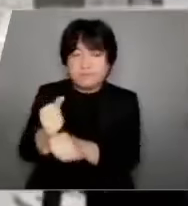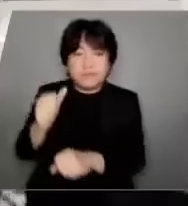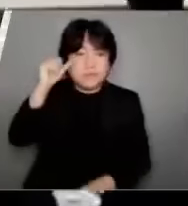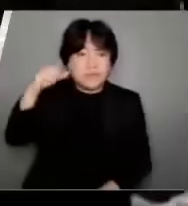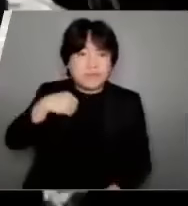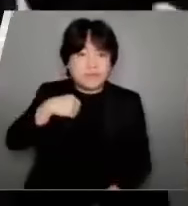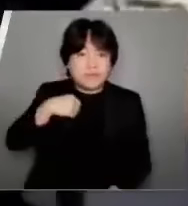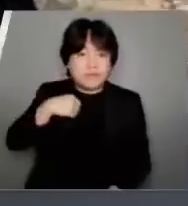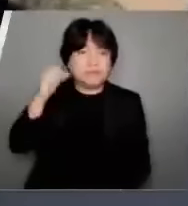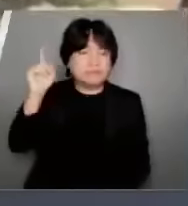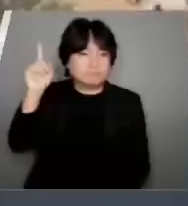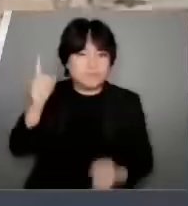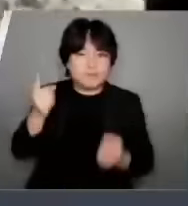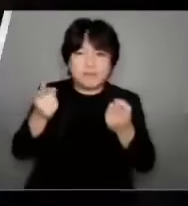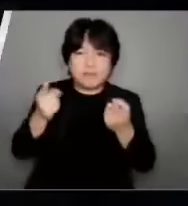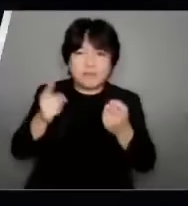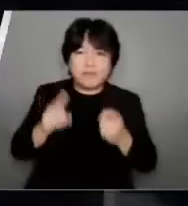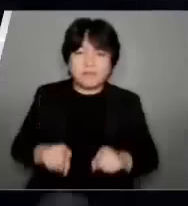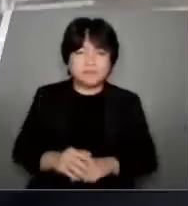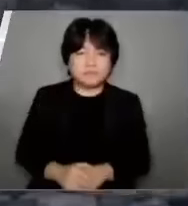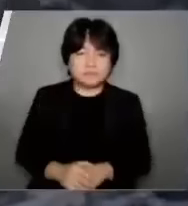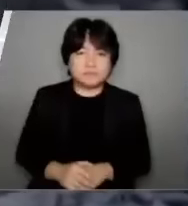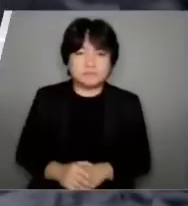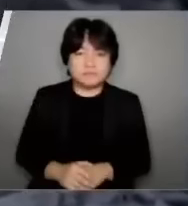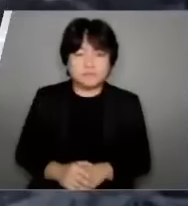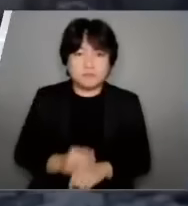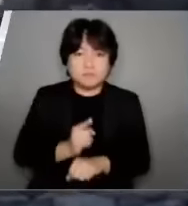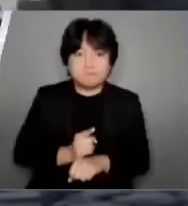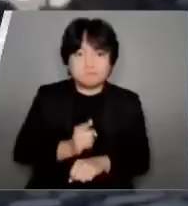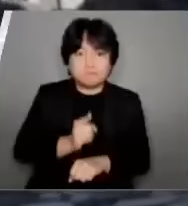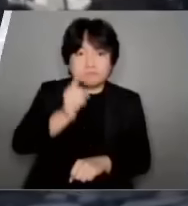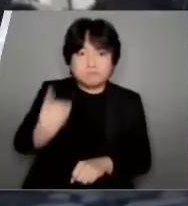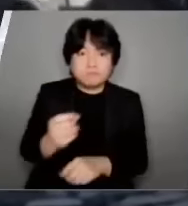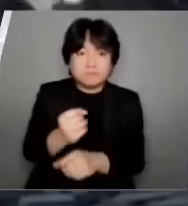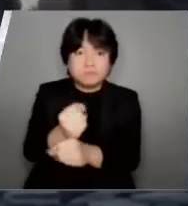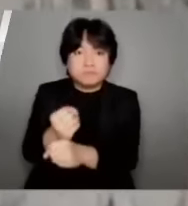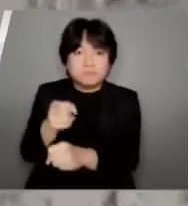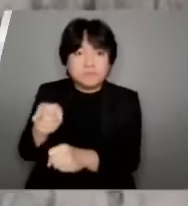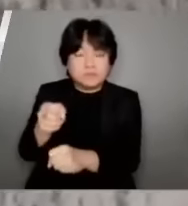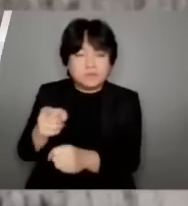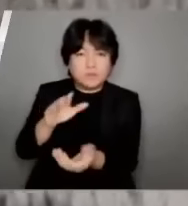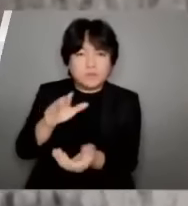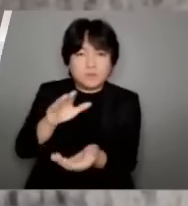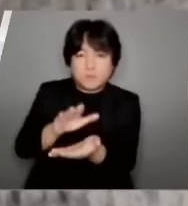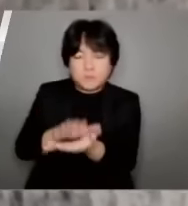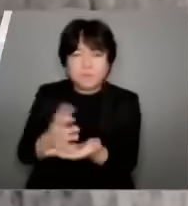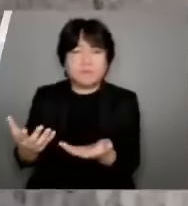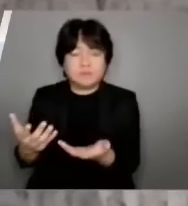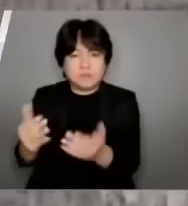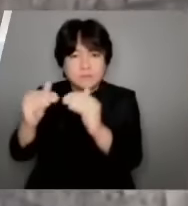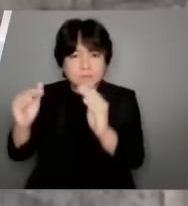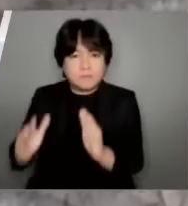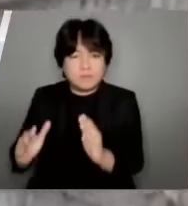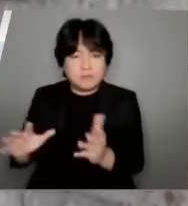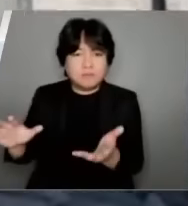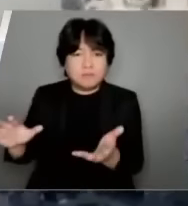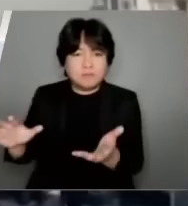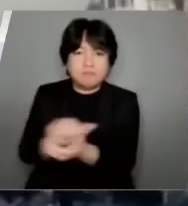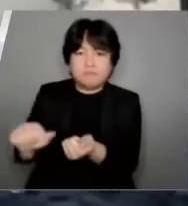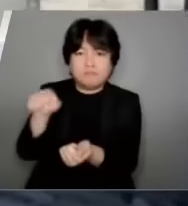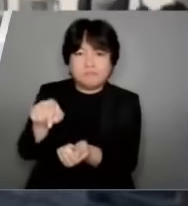Tinamaan naman ang airstrike ang isang paaralan at isang bahay. Ayon sa Palestinian health officials, nasa 50 ang nasawi sa airstrikes ng